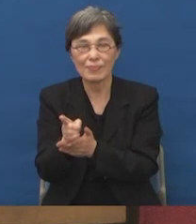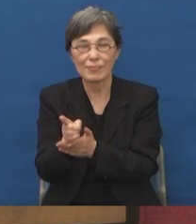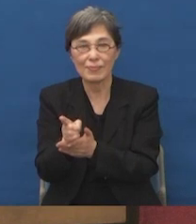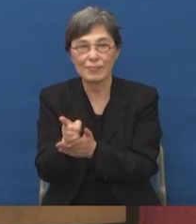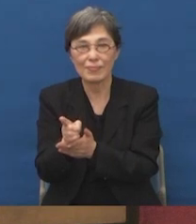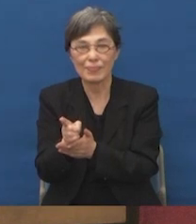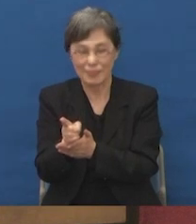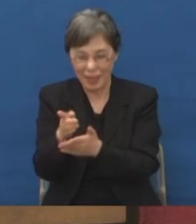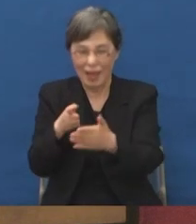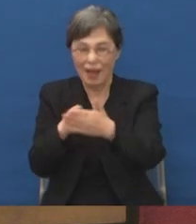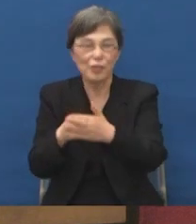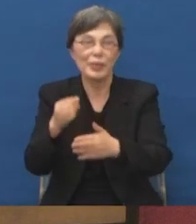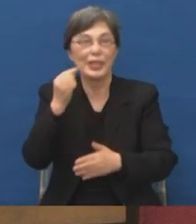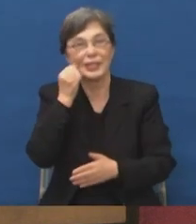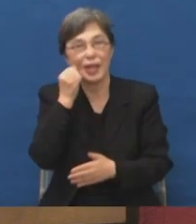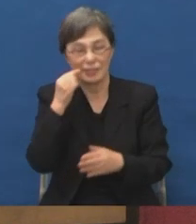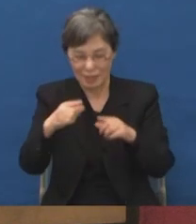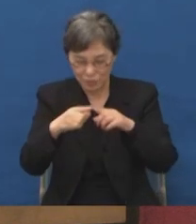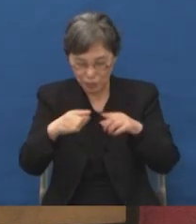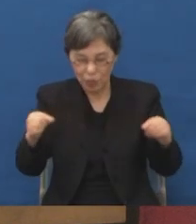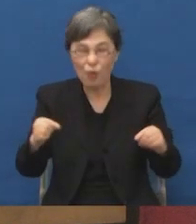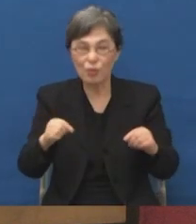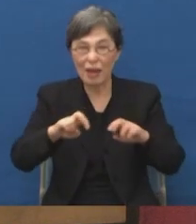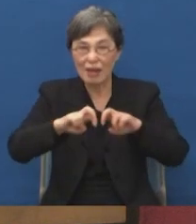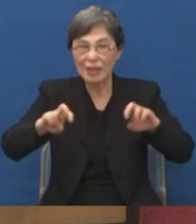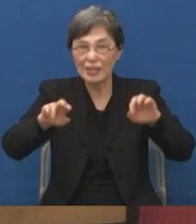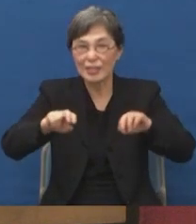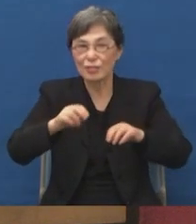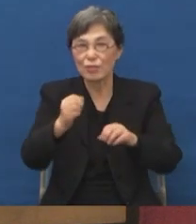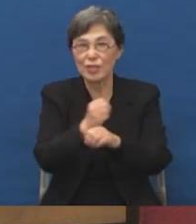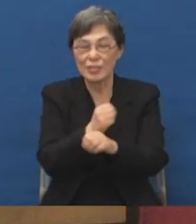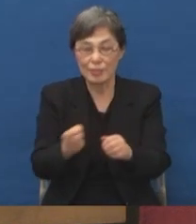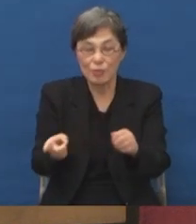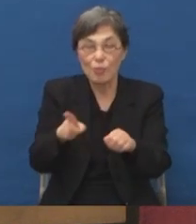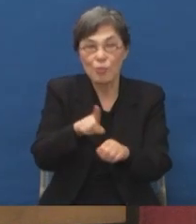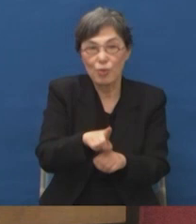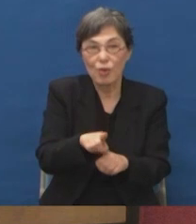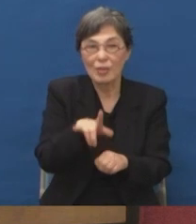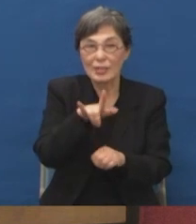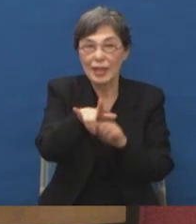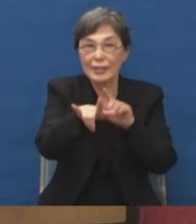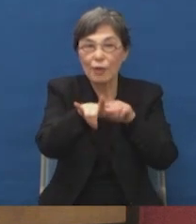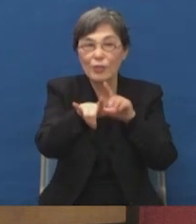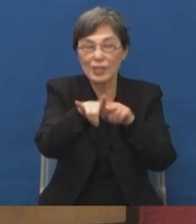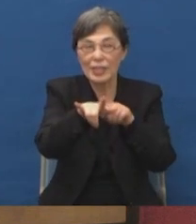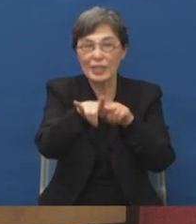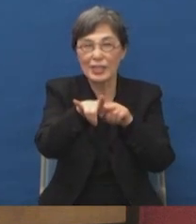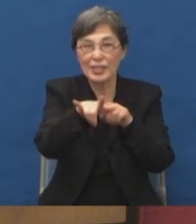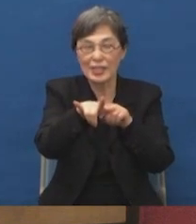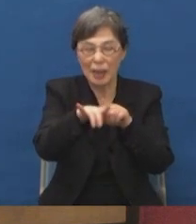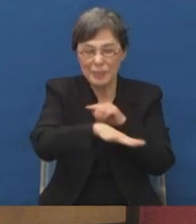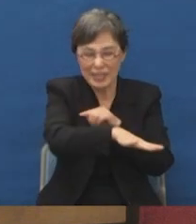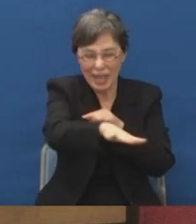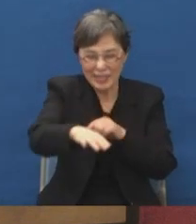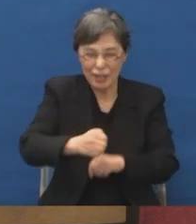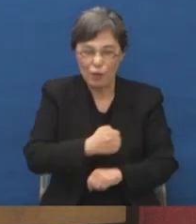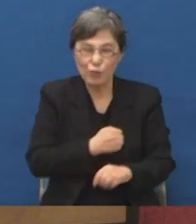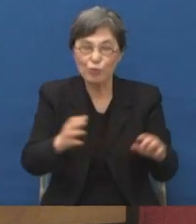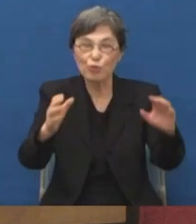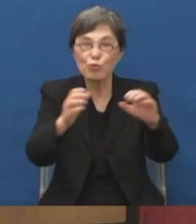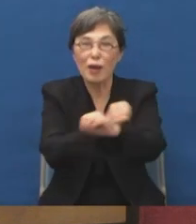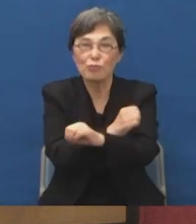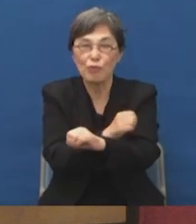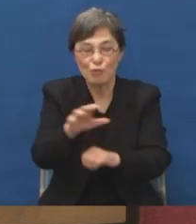止めになりません。日本が開発生産に加わる次期戦闘機が向こうの市民の命を奪うととも